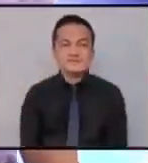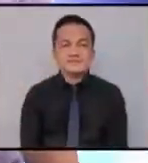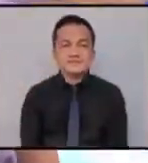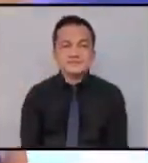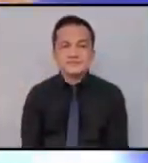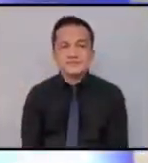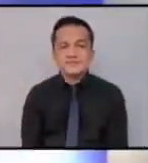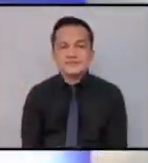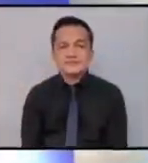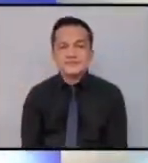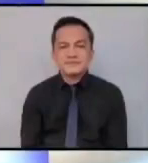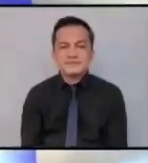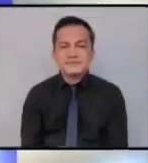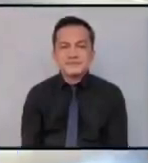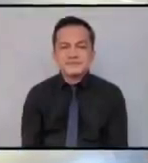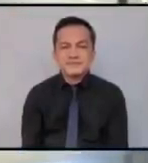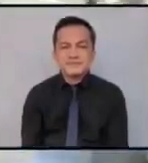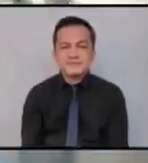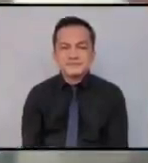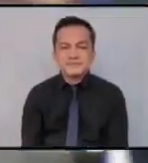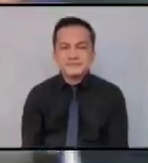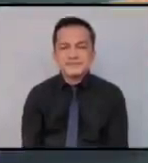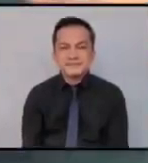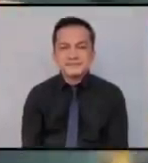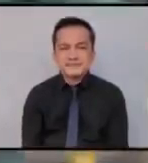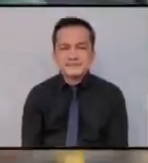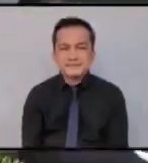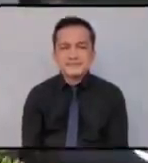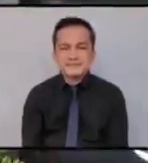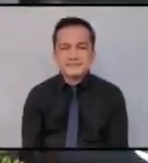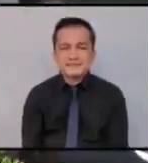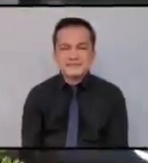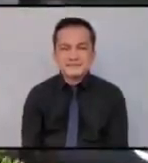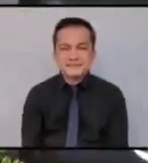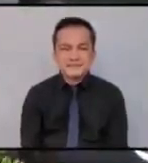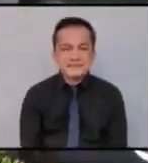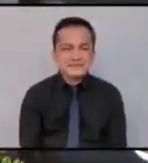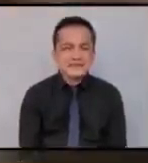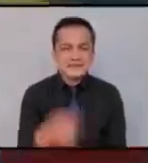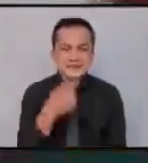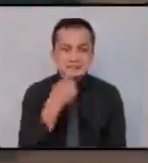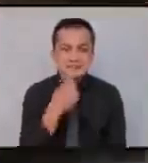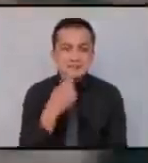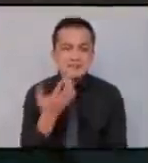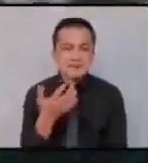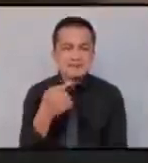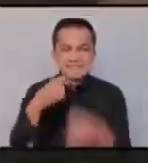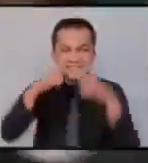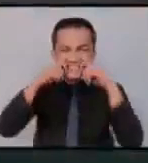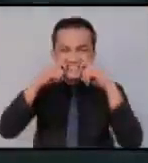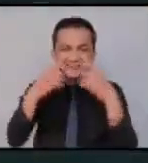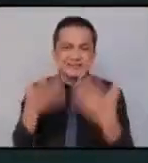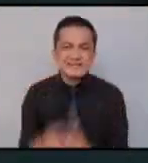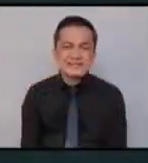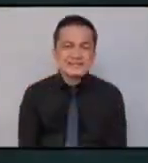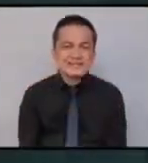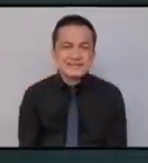yung bak... Galing sa akin namin, yung no? Ano ko naka-smile. Oh, pakita mo walang natin. Walang pangil yung akin. Oh. Asan ba akong mapakita? Ayan, ayan. Oh.